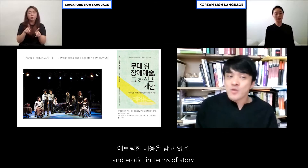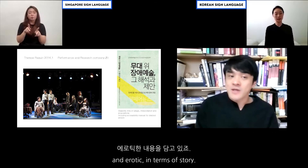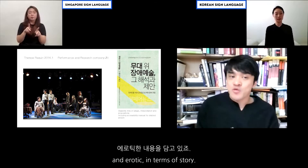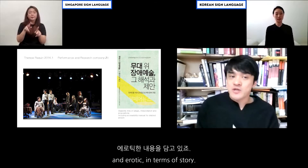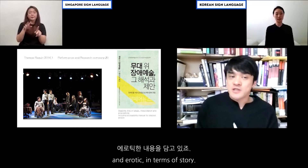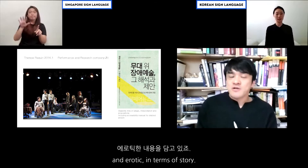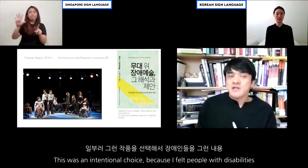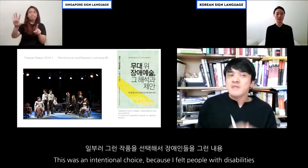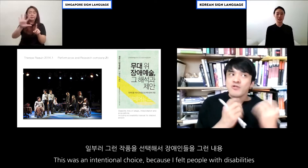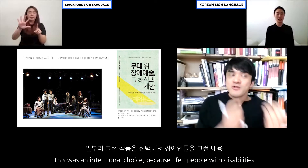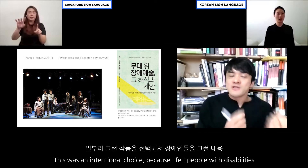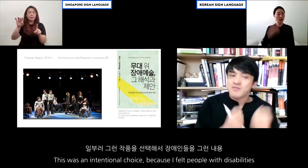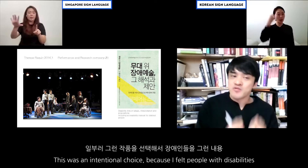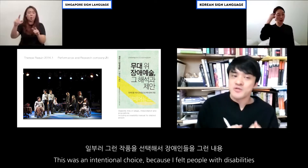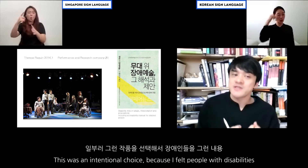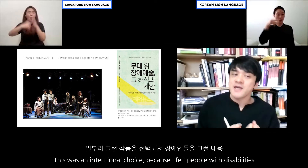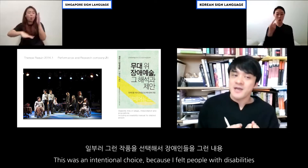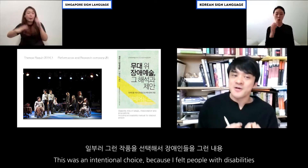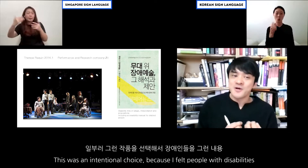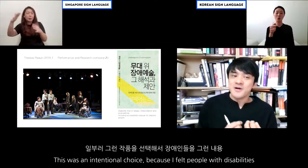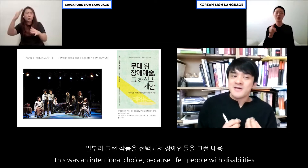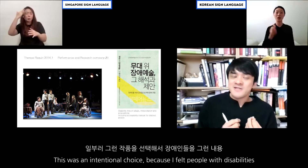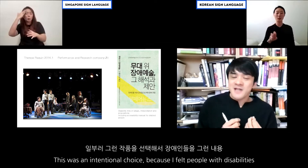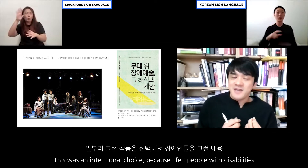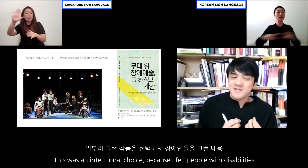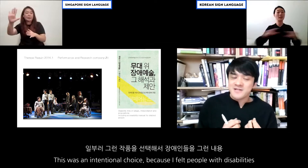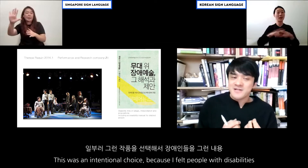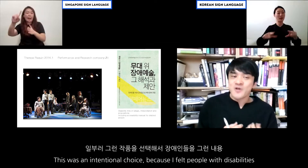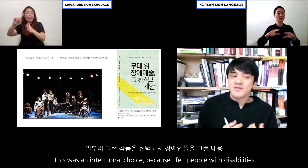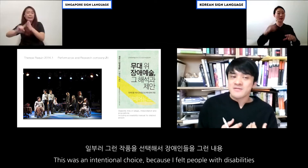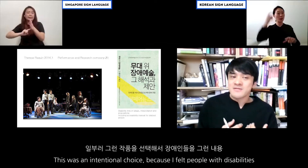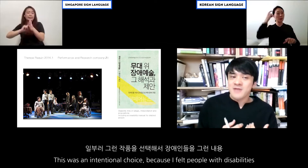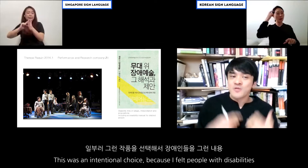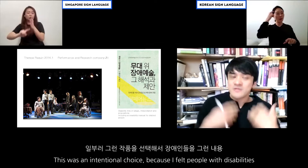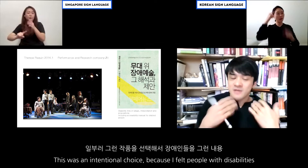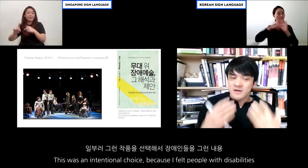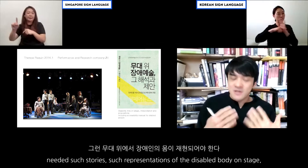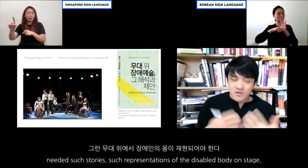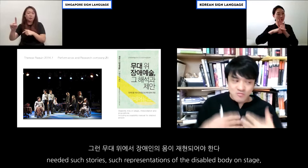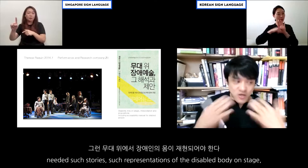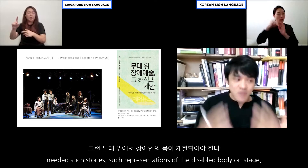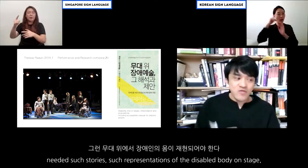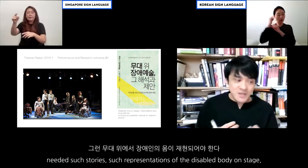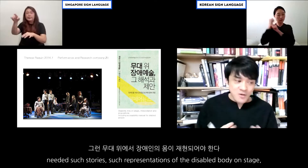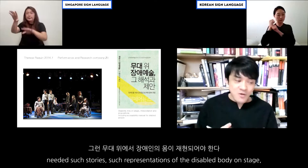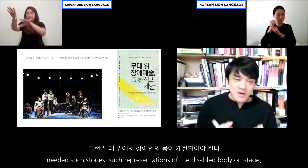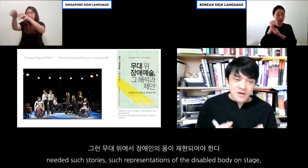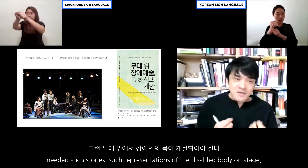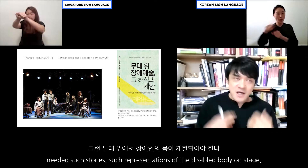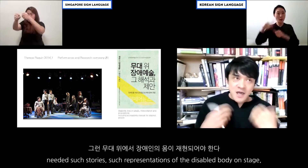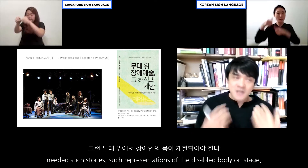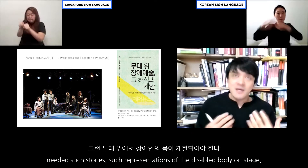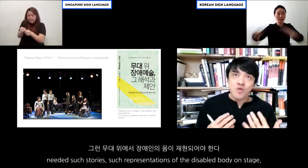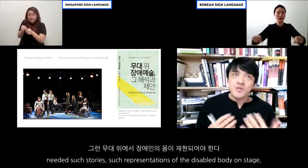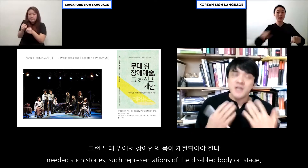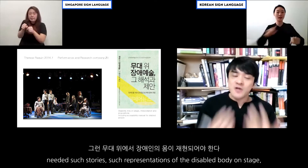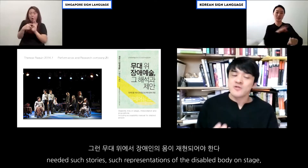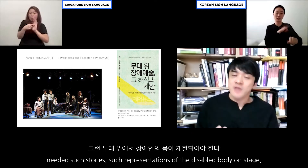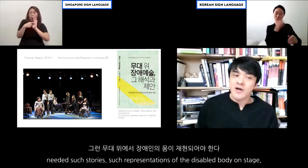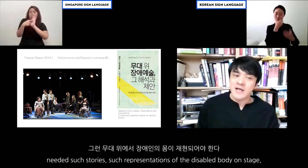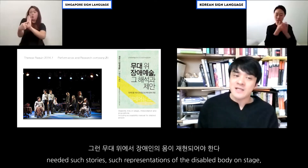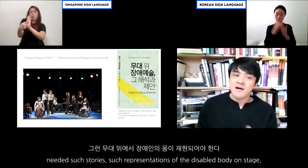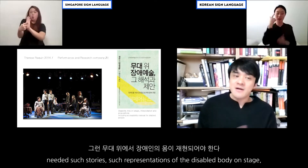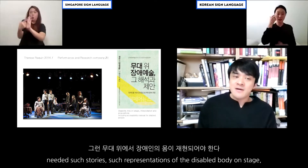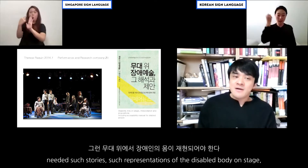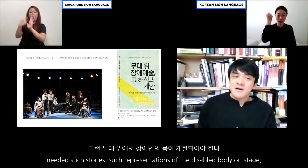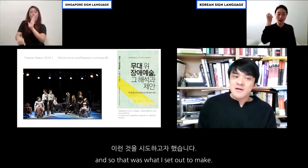에로틱한 내용을 담고 있죠. 일부러 그런 작품을 선택해서 장애인들을 그런 내용, 그런 무대 위에서 장애인의 몸이